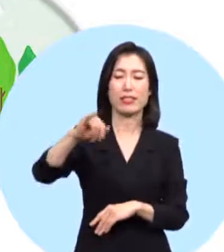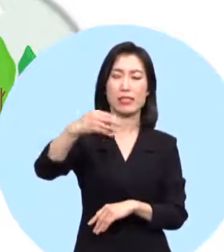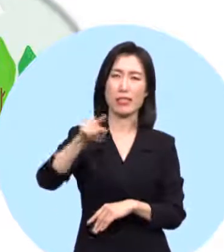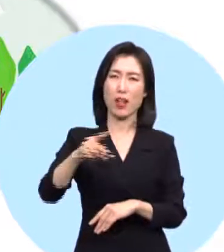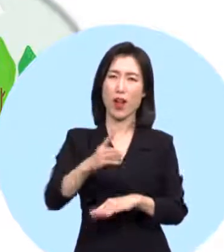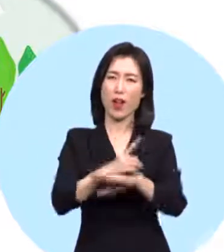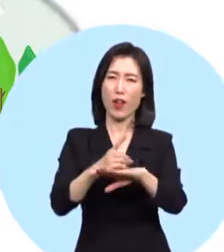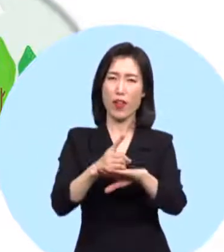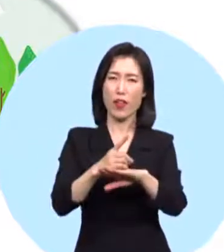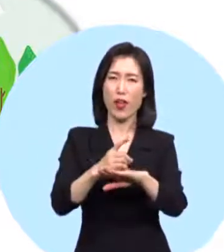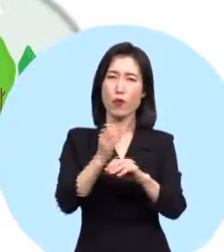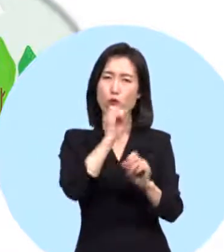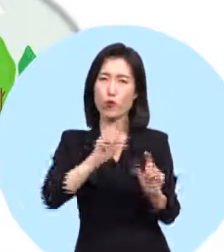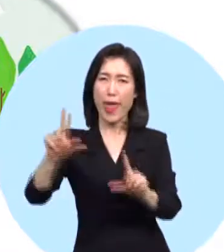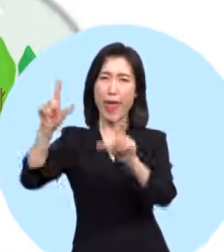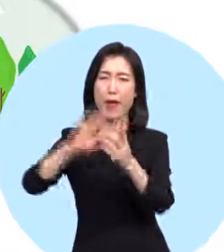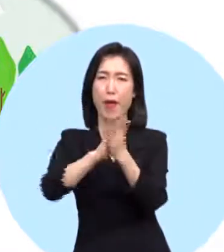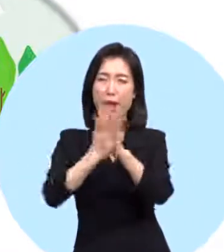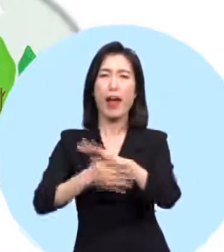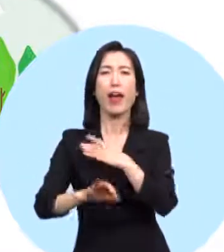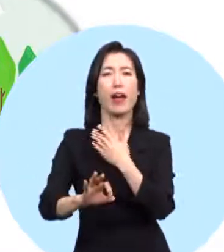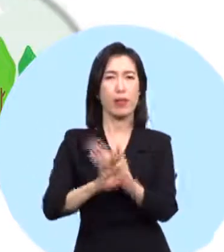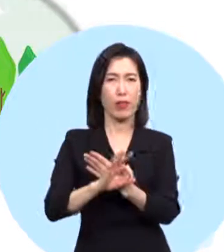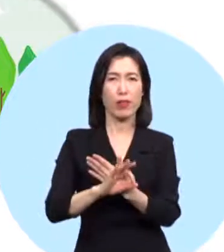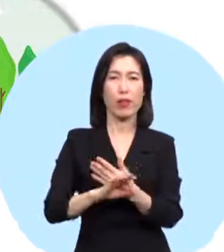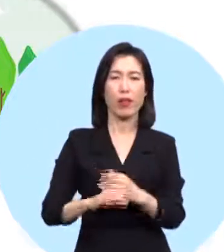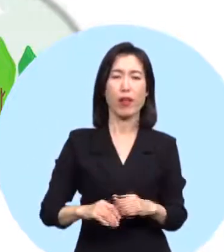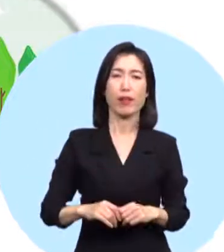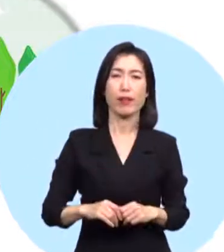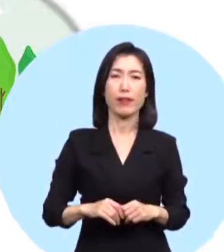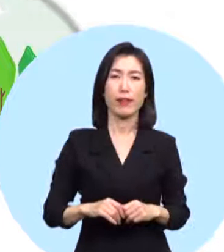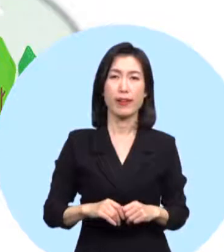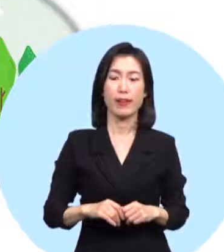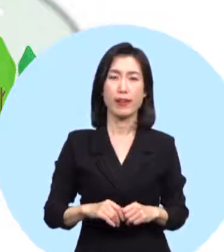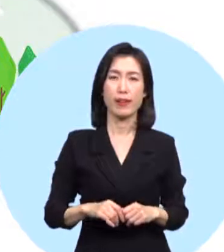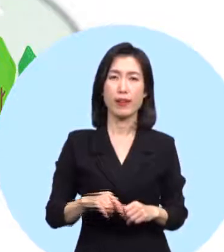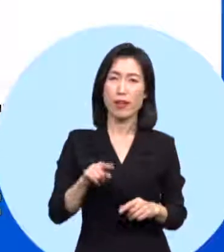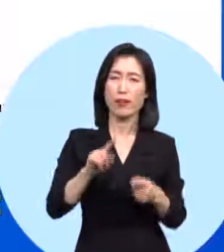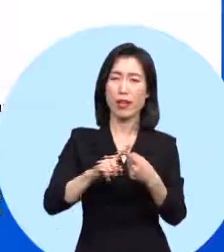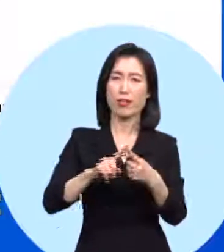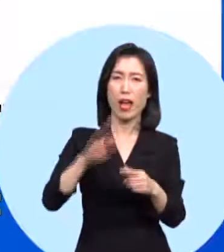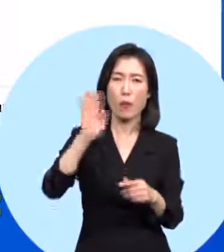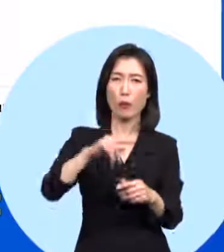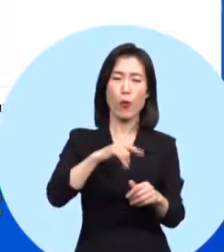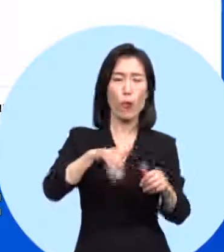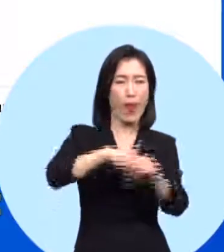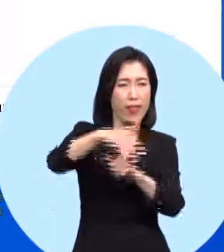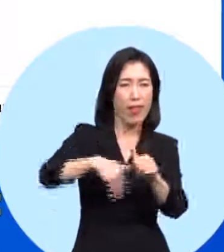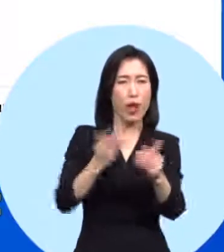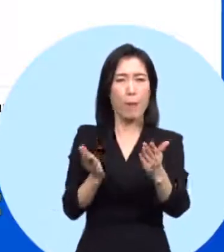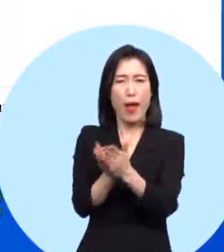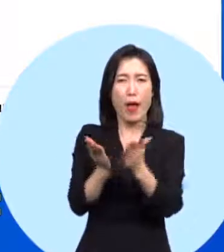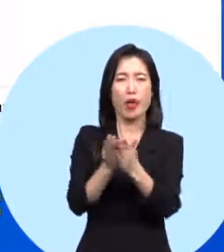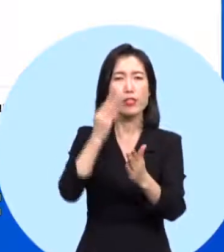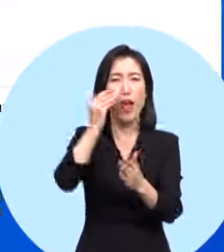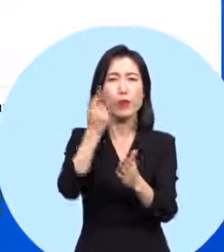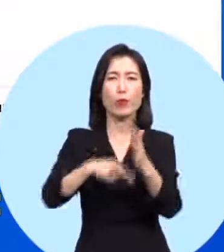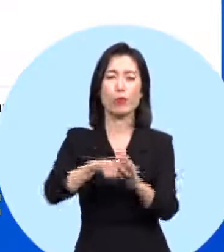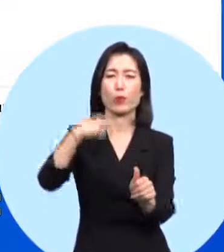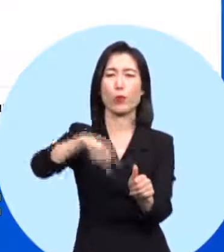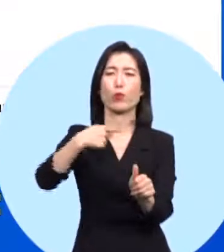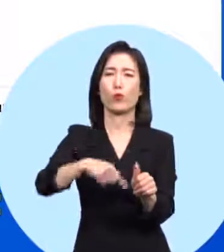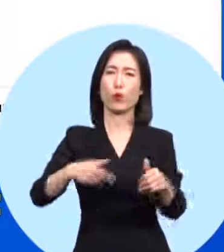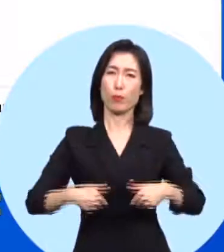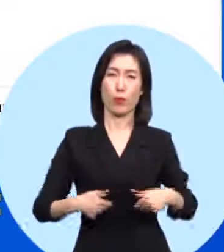유행을 하면은 에컬로지컬 트랜스포메이션이 그거 맞장구를 쳐야 한다는 겁니다.